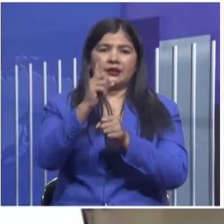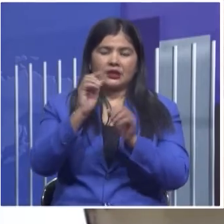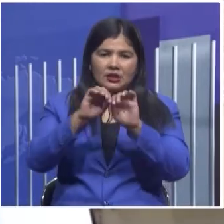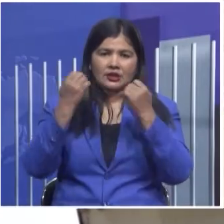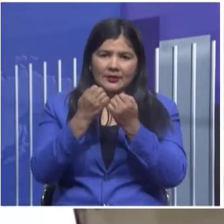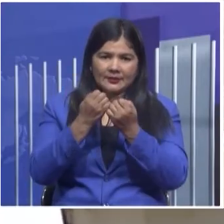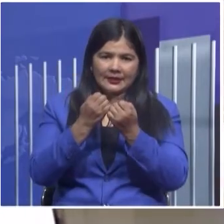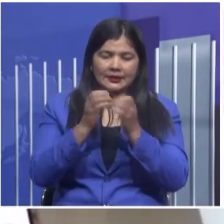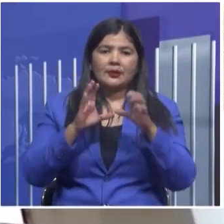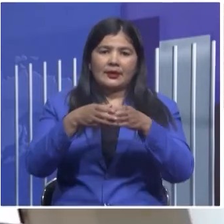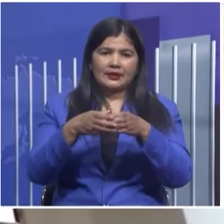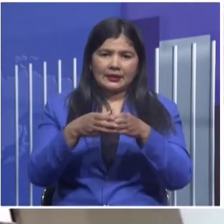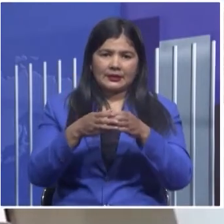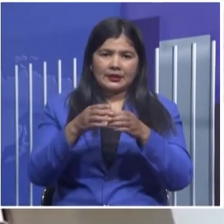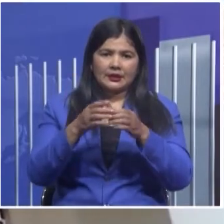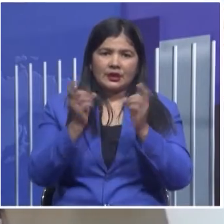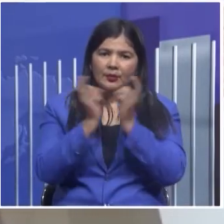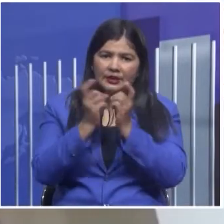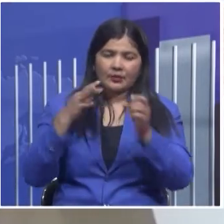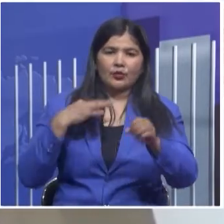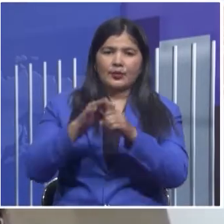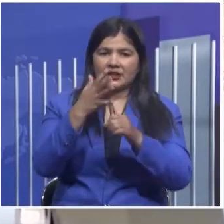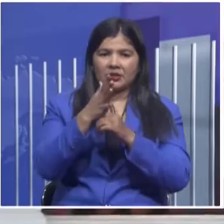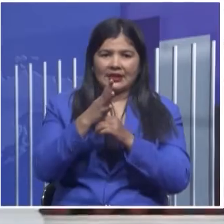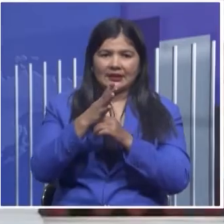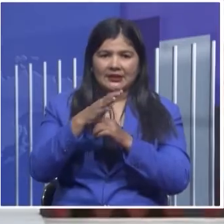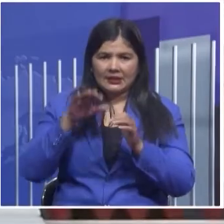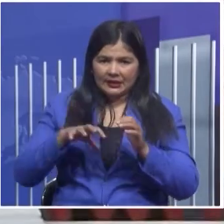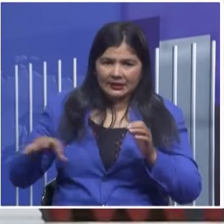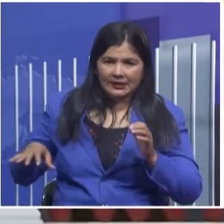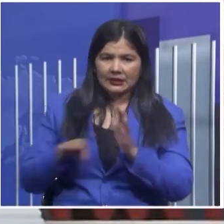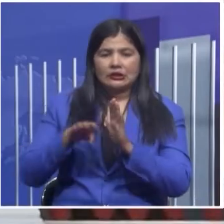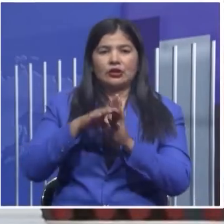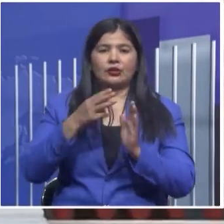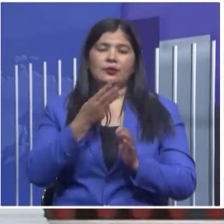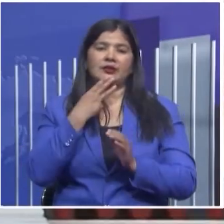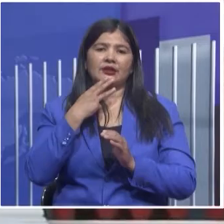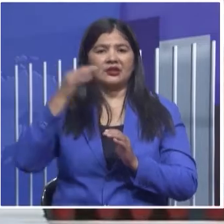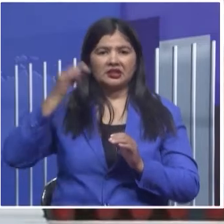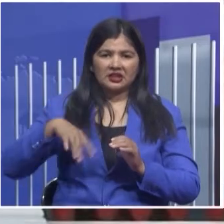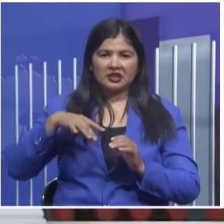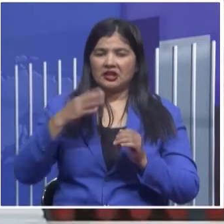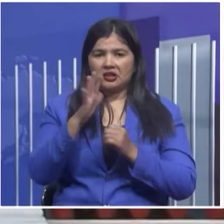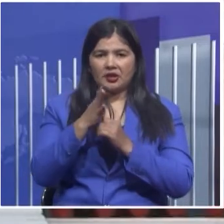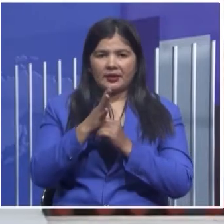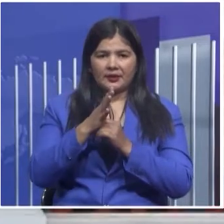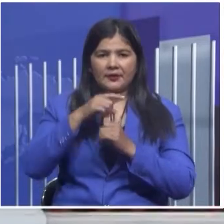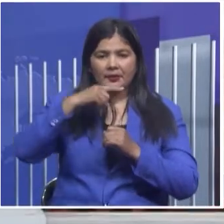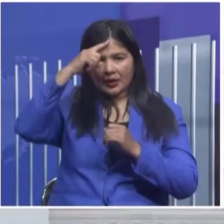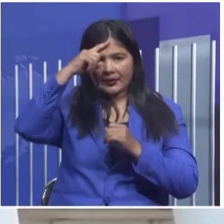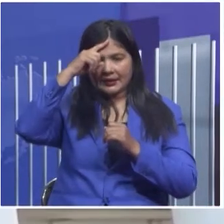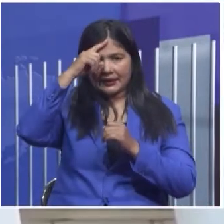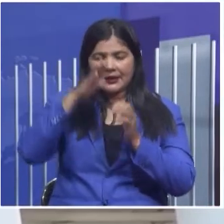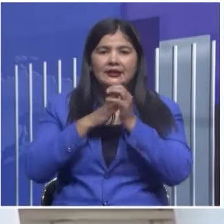अध्यक्ष माधव कुमार नेपाल बैठकमा उपस्थित नभएकाले स्थानीय तहको चुनावको मितिबारे निर्णय नभएको माओवादीका नेता देव